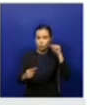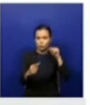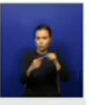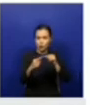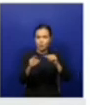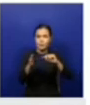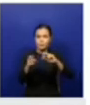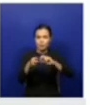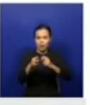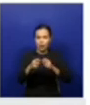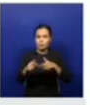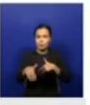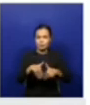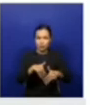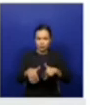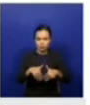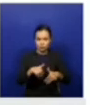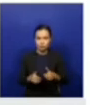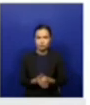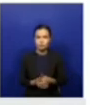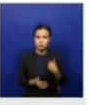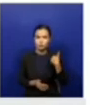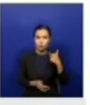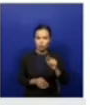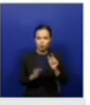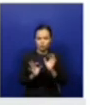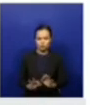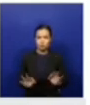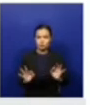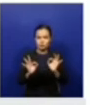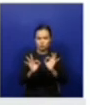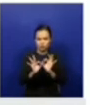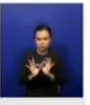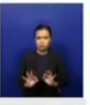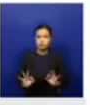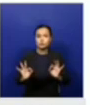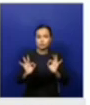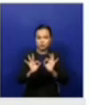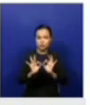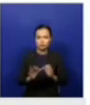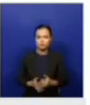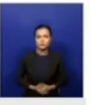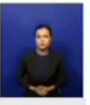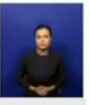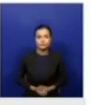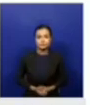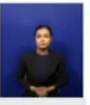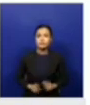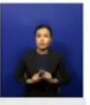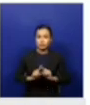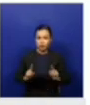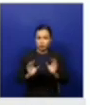ของประชาชนซึ่งมีความสำคัญยิ่งแล้วแต่สิ่งที่สำคัญไม่